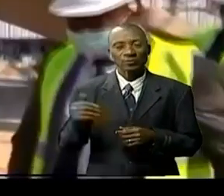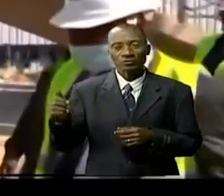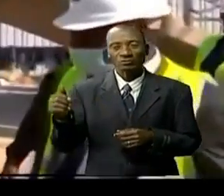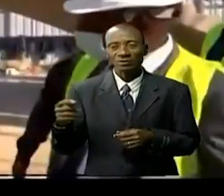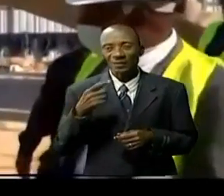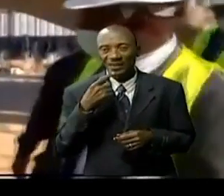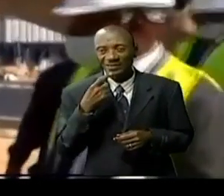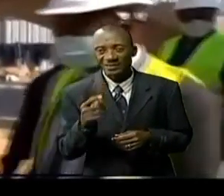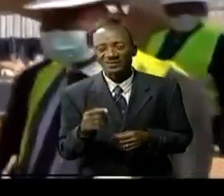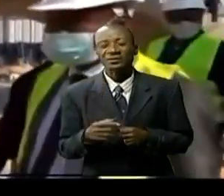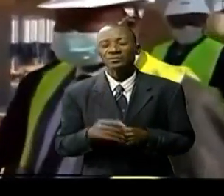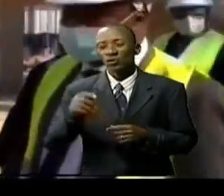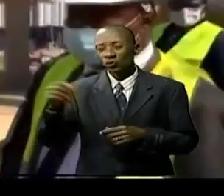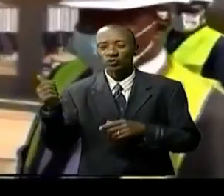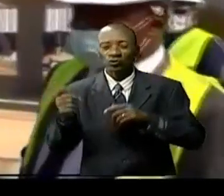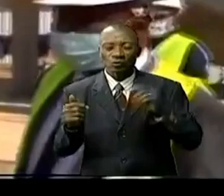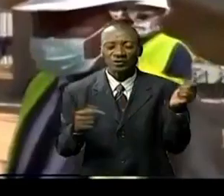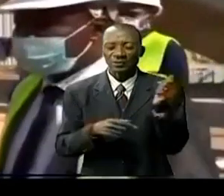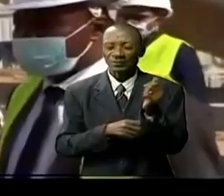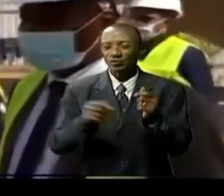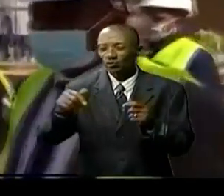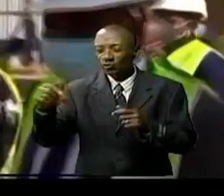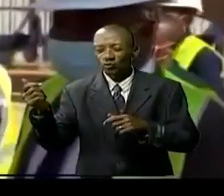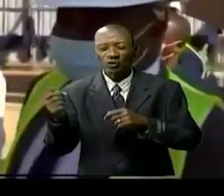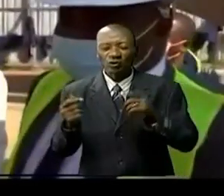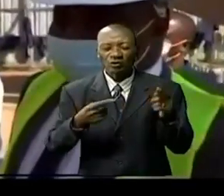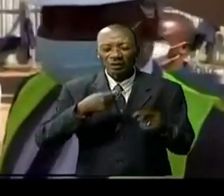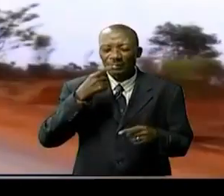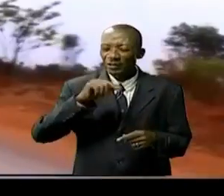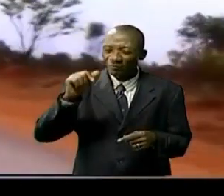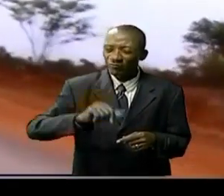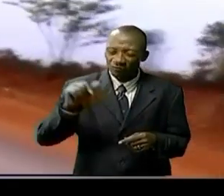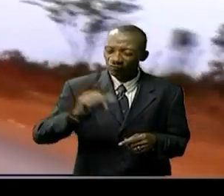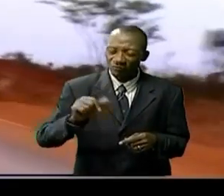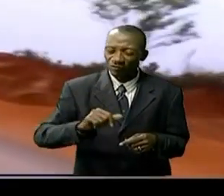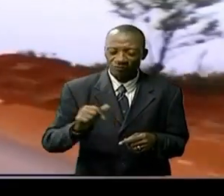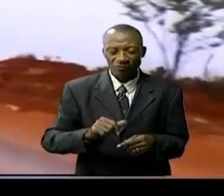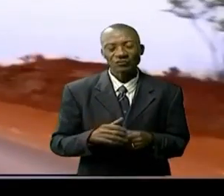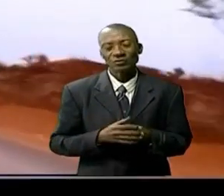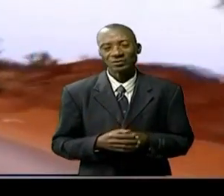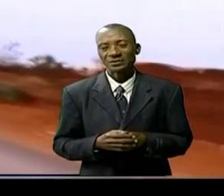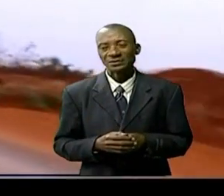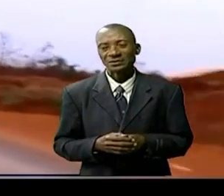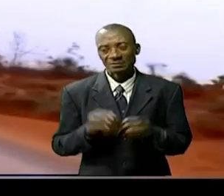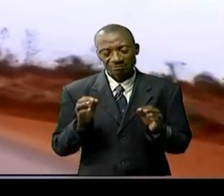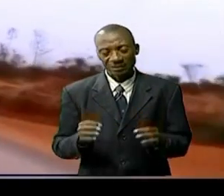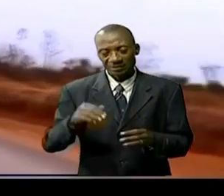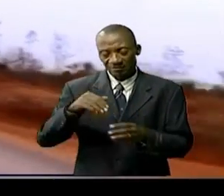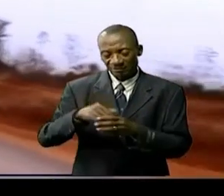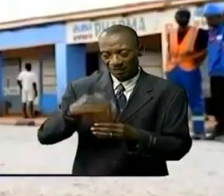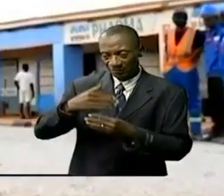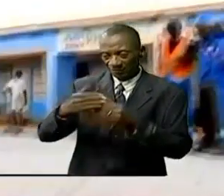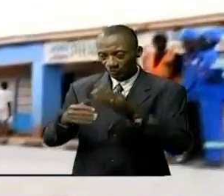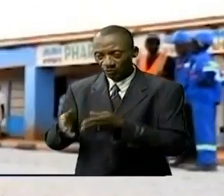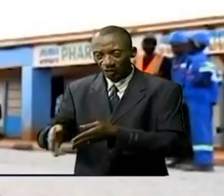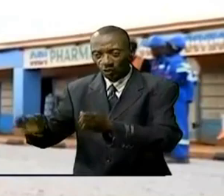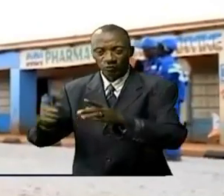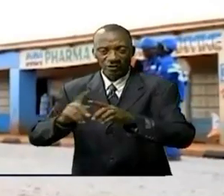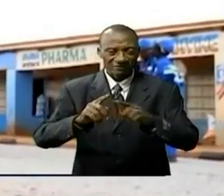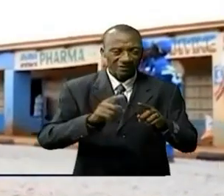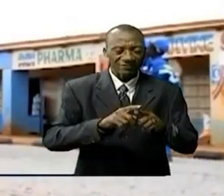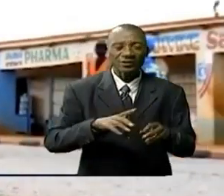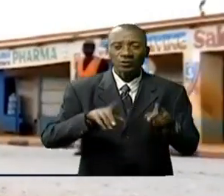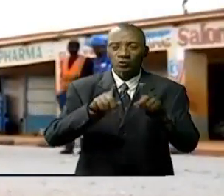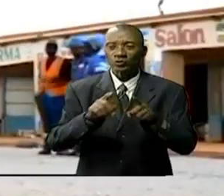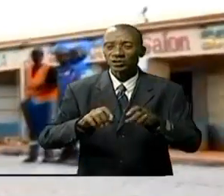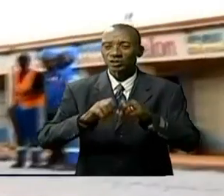les mauvaises langues qui ne voit qu est l'échec dé cette dame alors qu'est sur le plan infrastructures et du social les exemples